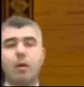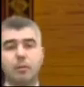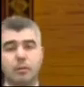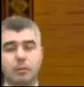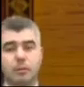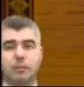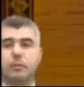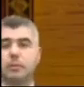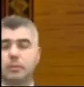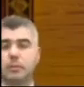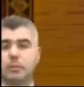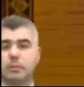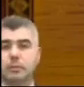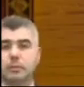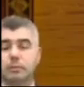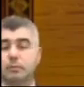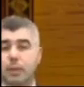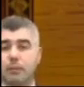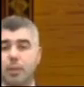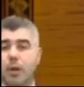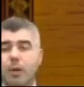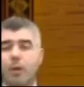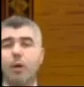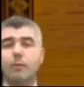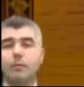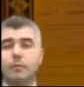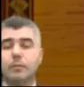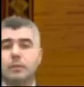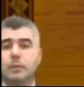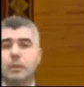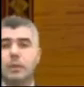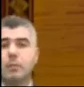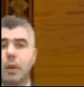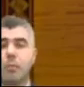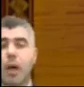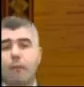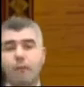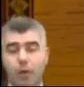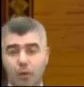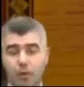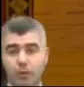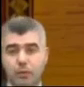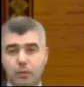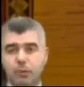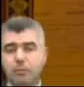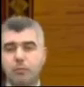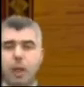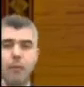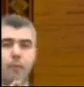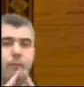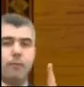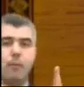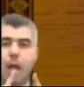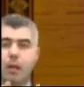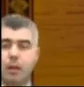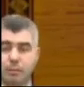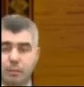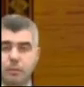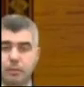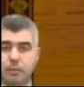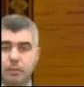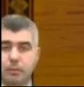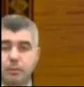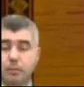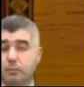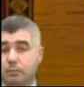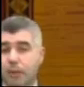تعرفون التزامنا الذي لا يتزعزع في مكافحة المعادلة السامية في فرنسا وفي جميع أنحاء العالم. إن